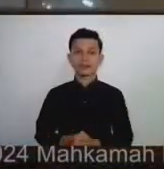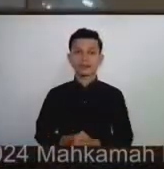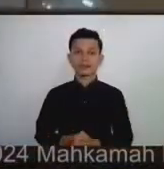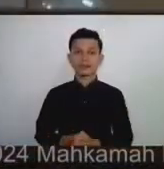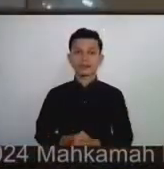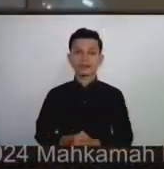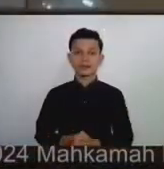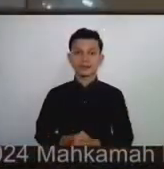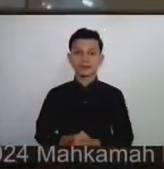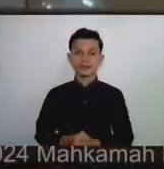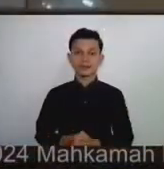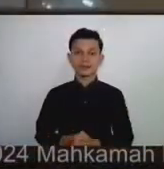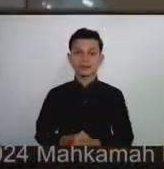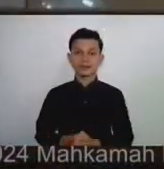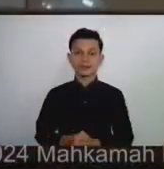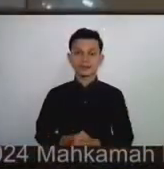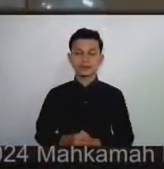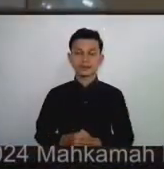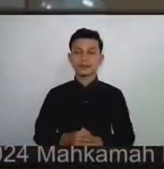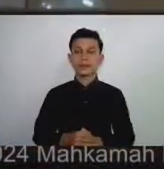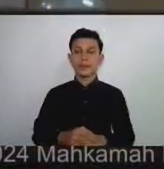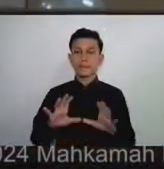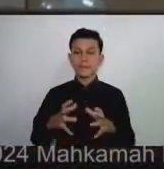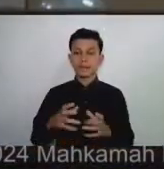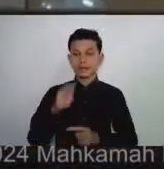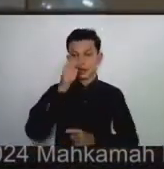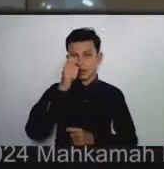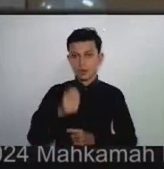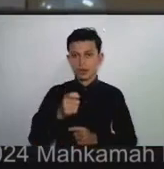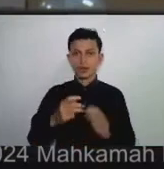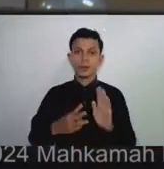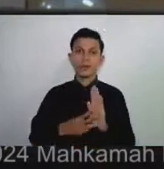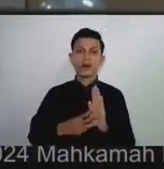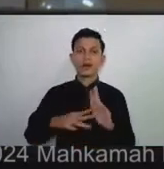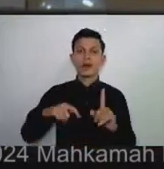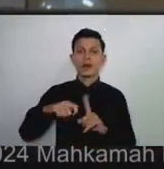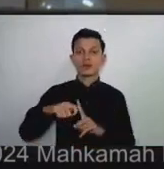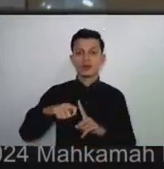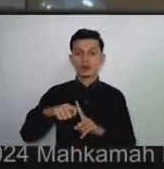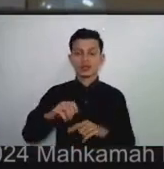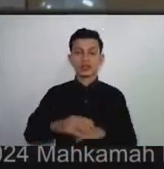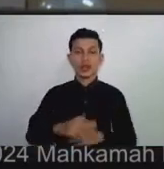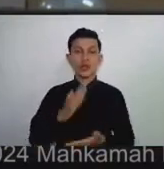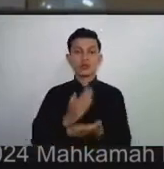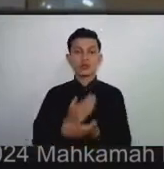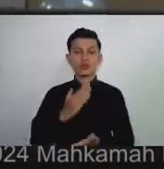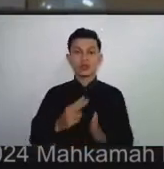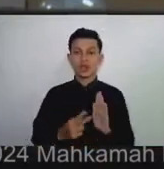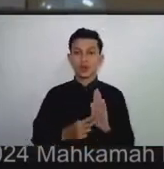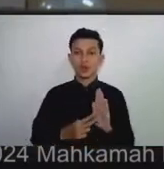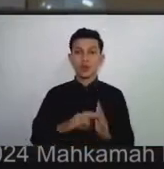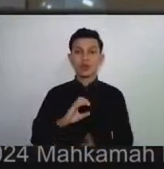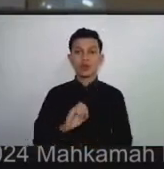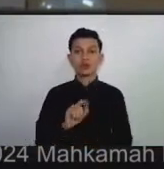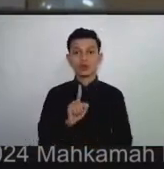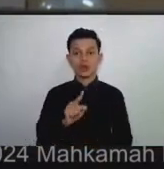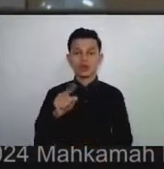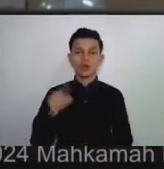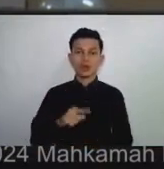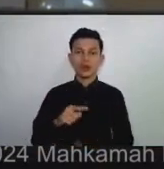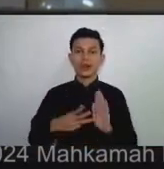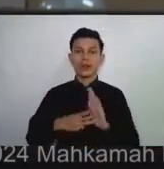terakhir majelis kehormatan Mahkamah Konstitusi putusan nomor 01 g